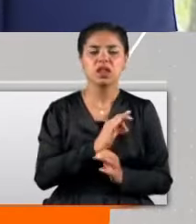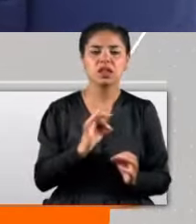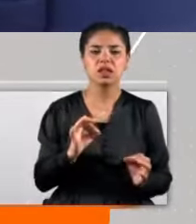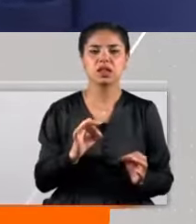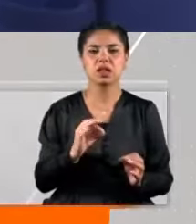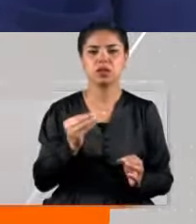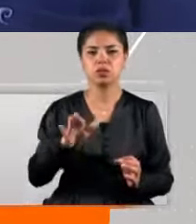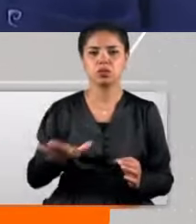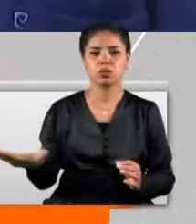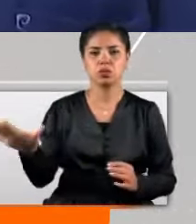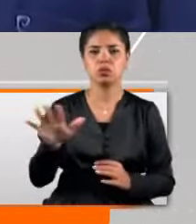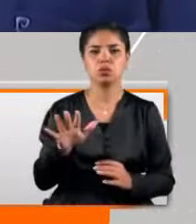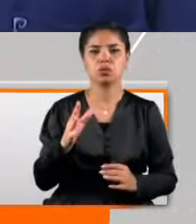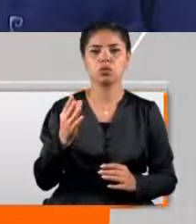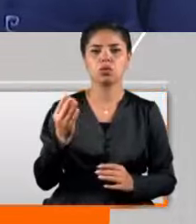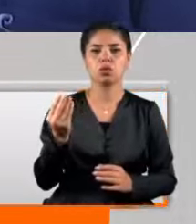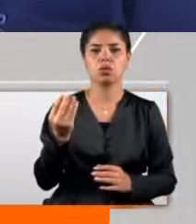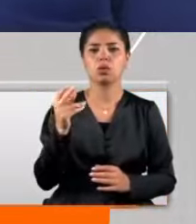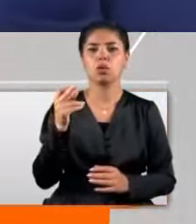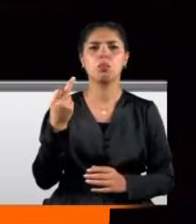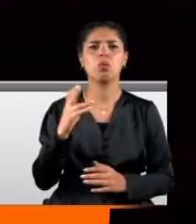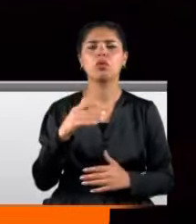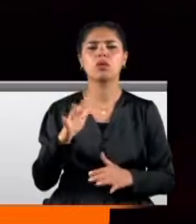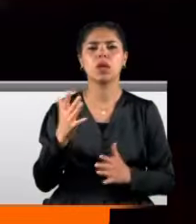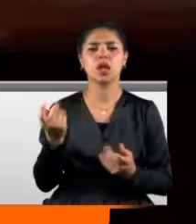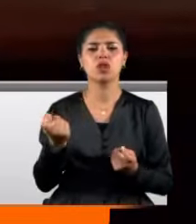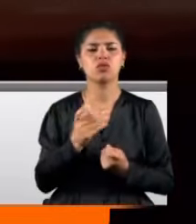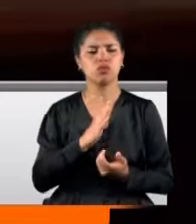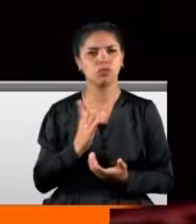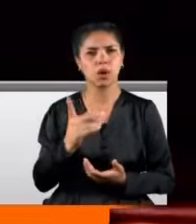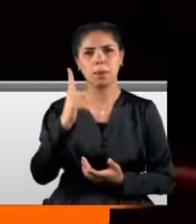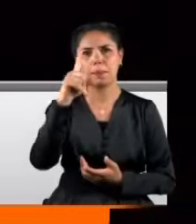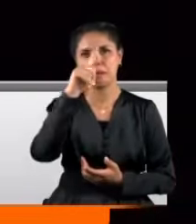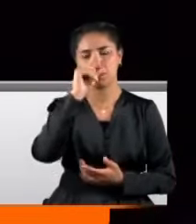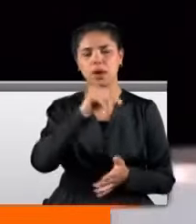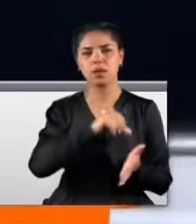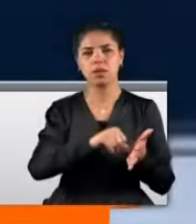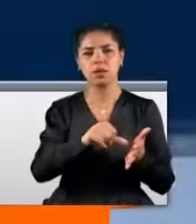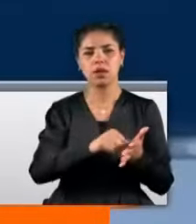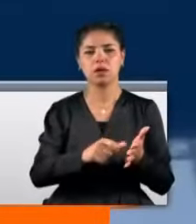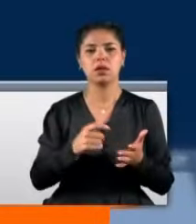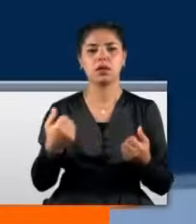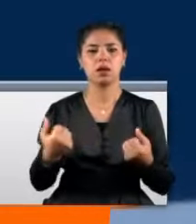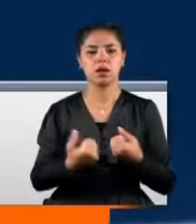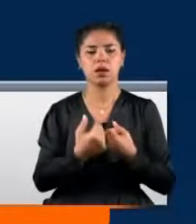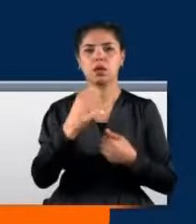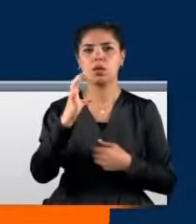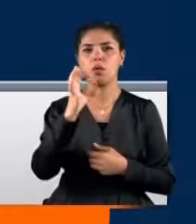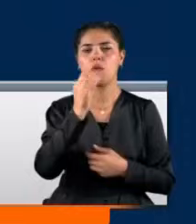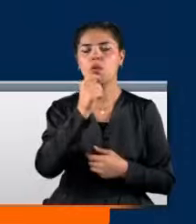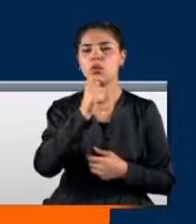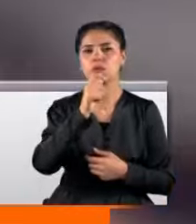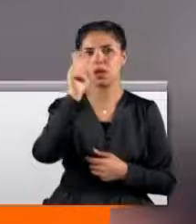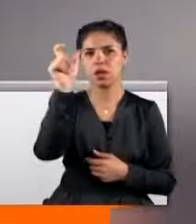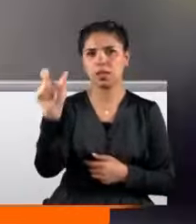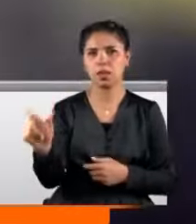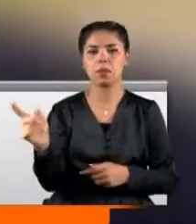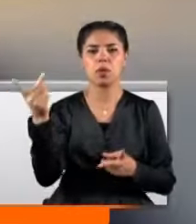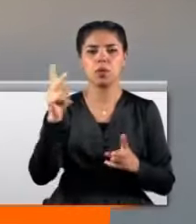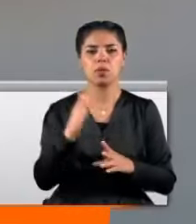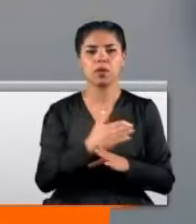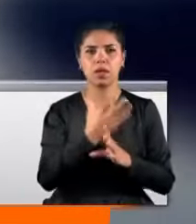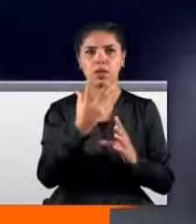çocuklar işte boşta kalmışlar. Kimse boşta değil, işsiz de değil. 1 Mart günü meydana gelen cinayet gibi kazada Oğuz Murat Acı'nın ölümüne sebep olan